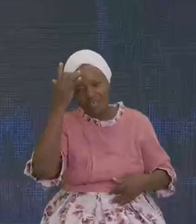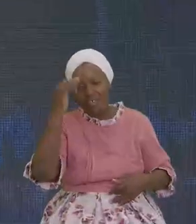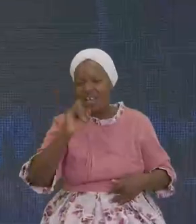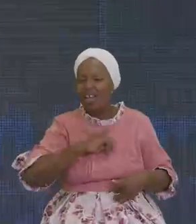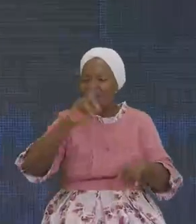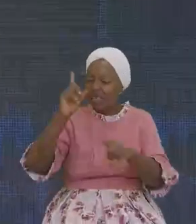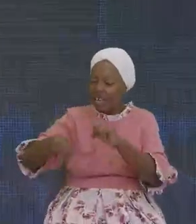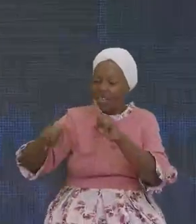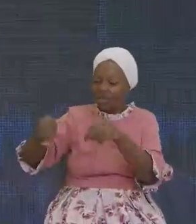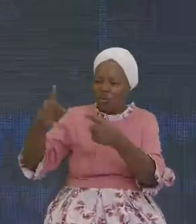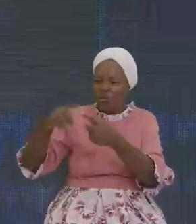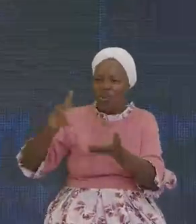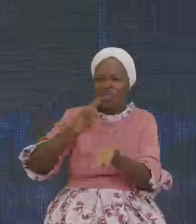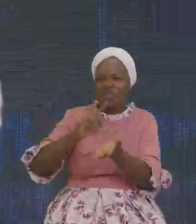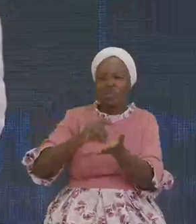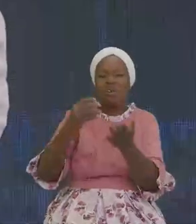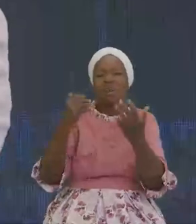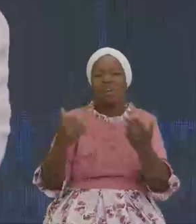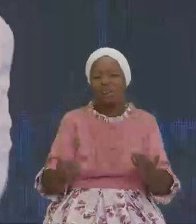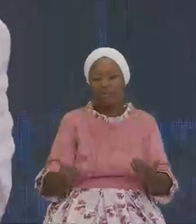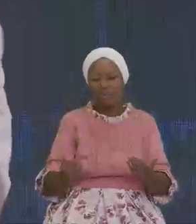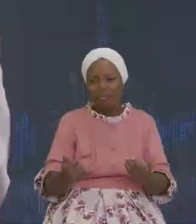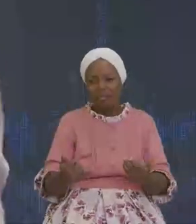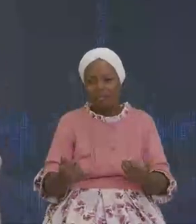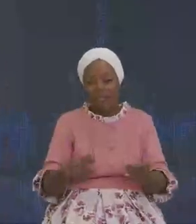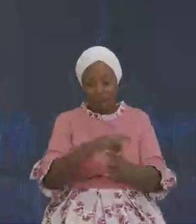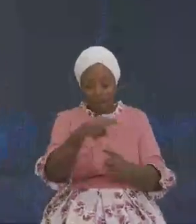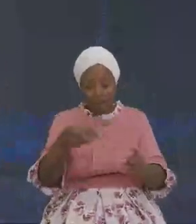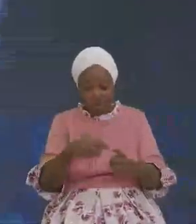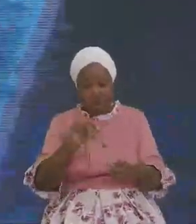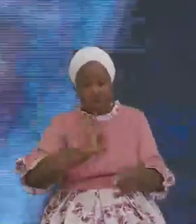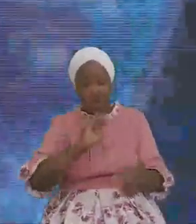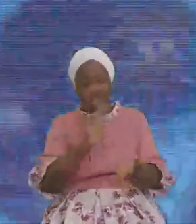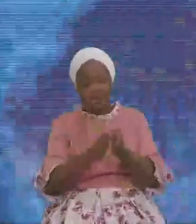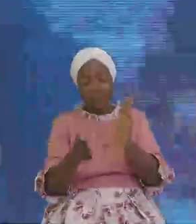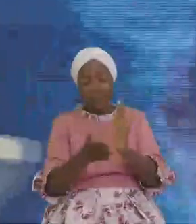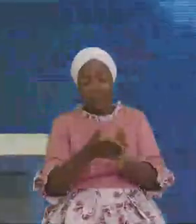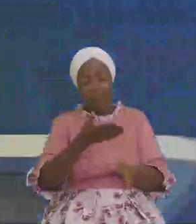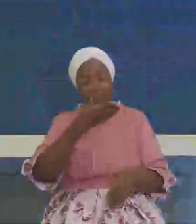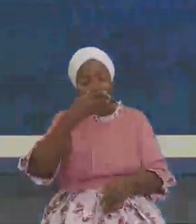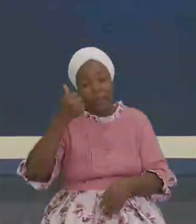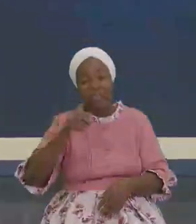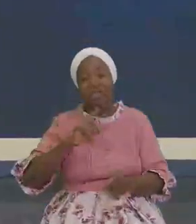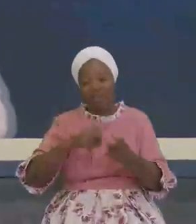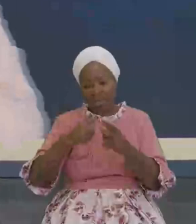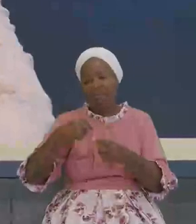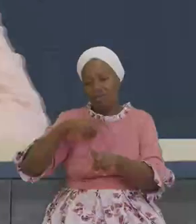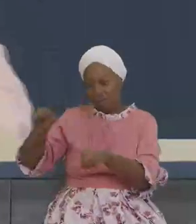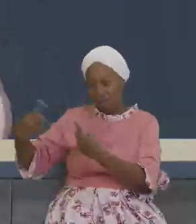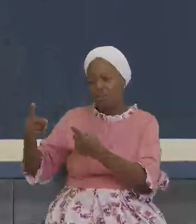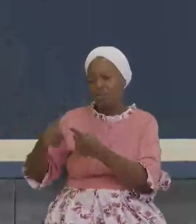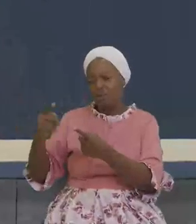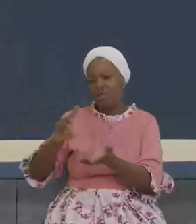je ne peux pas aller vers le médecin, l'infirmier maintenant. Quand je vais me sentir mieux, j'irai vers le